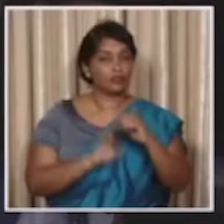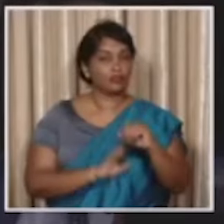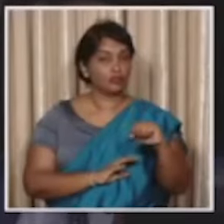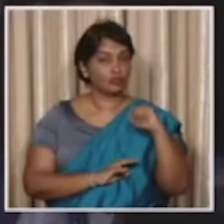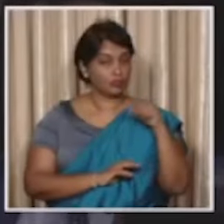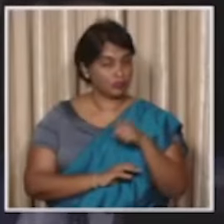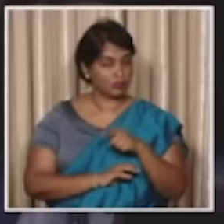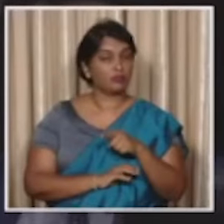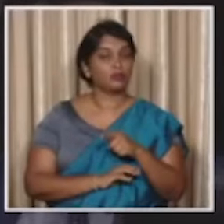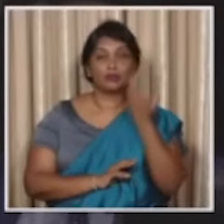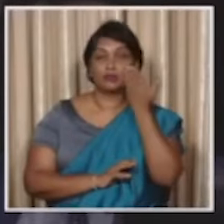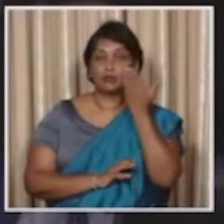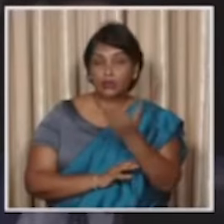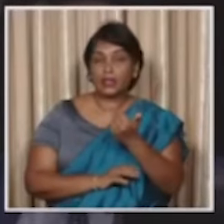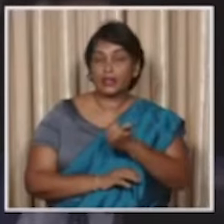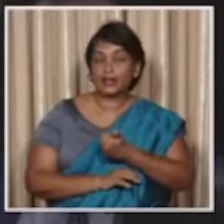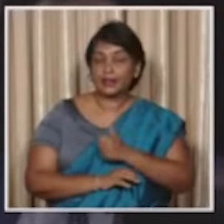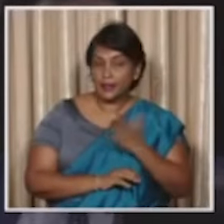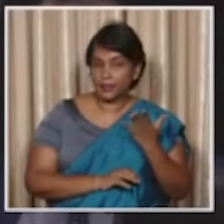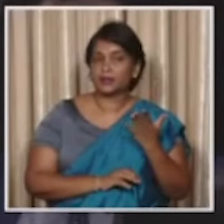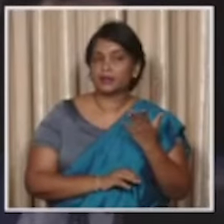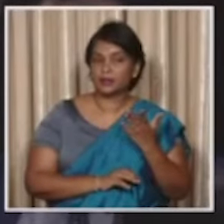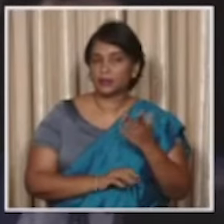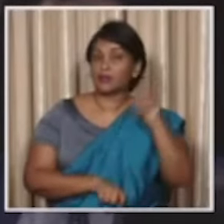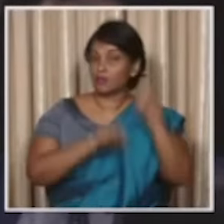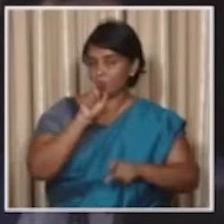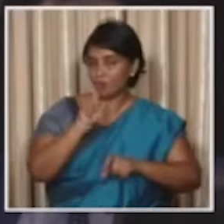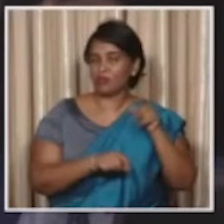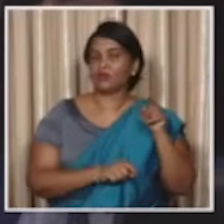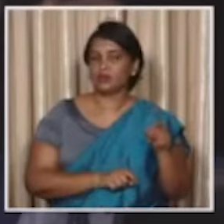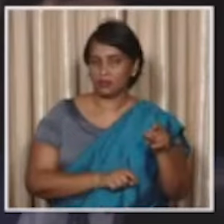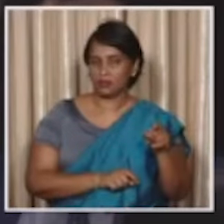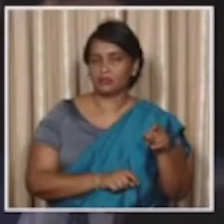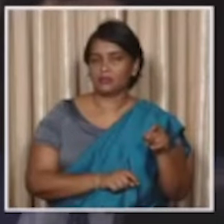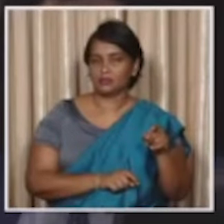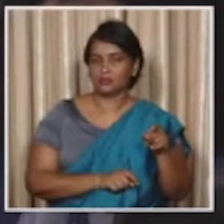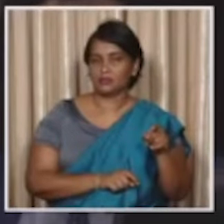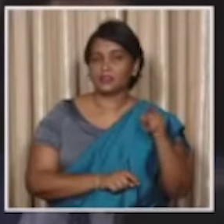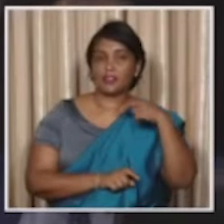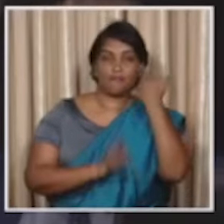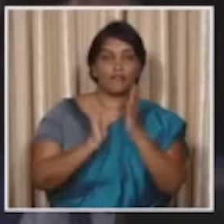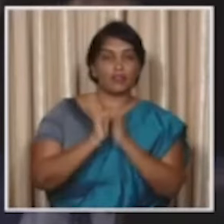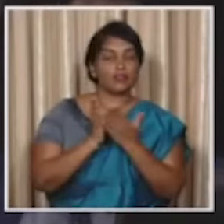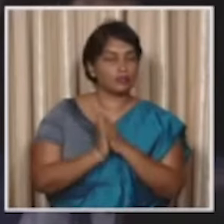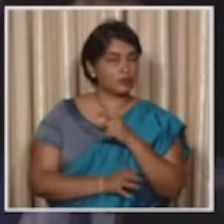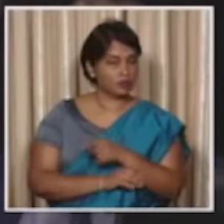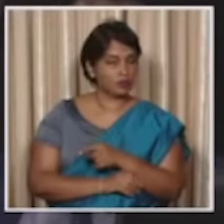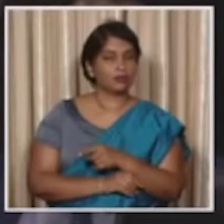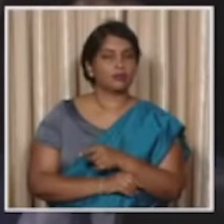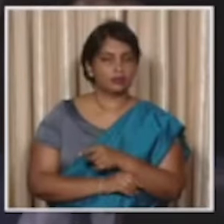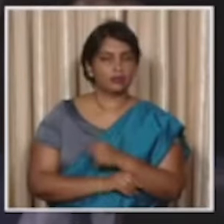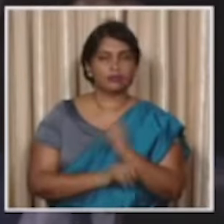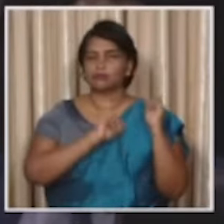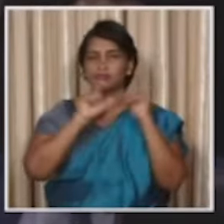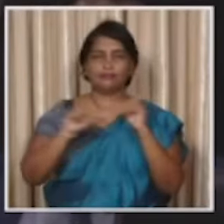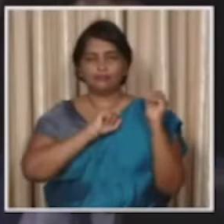නිර්භීතකම දකින්න අකමැති අය තමයි අර Facebook එකෙන් එතුමට